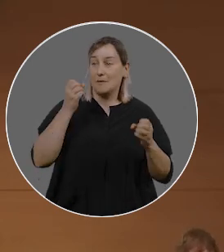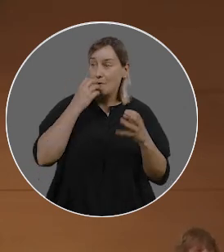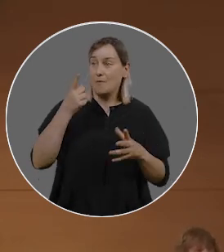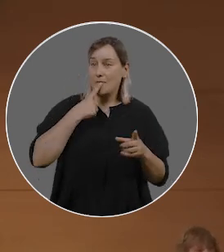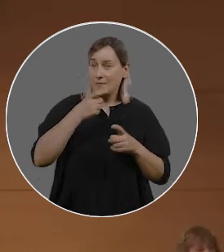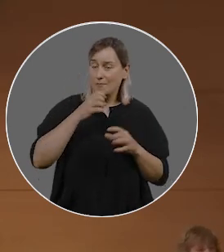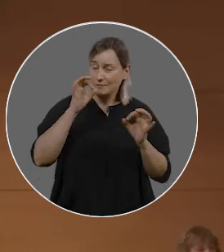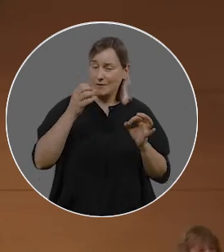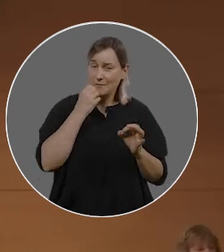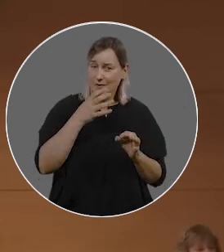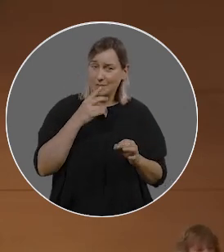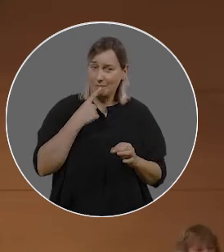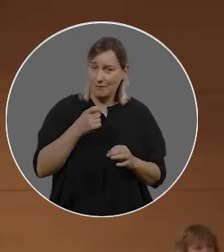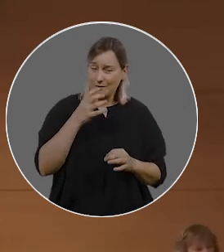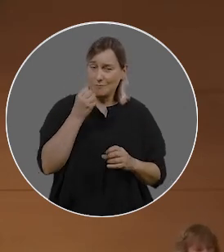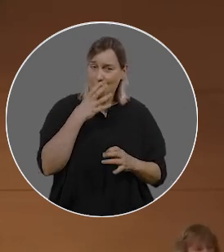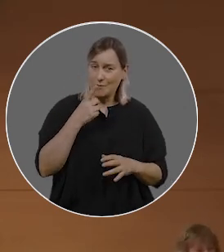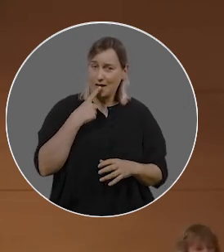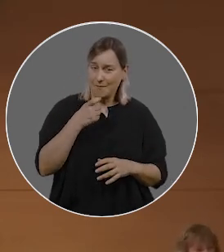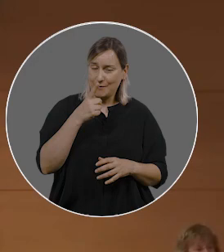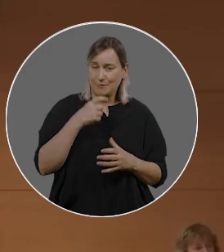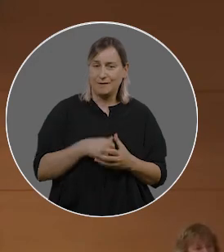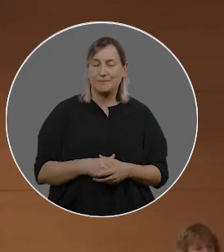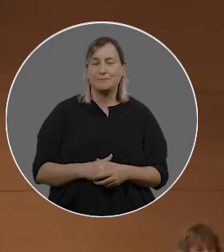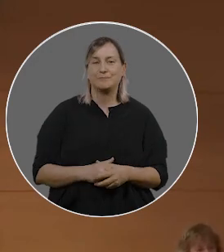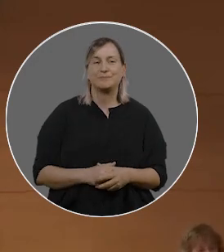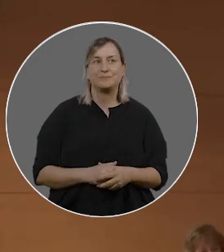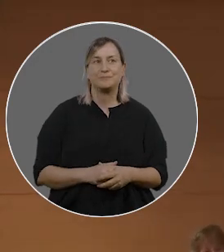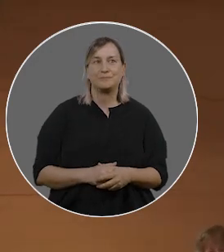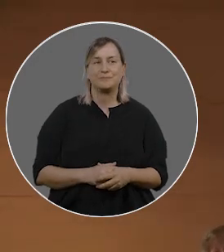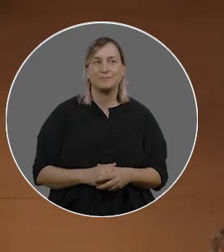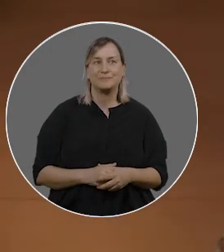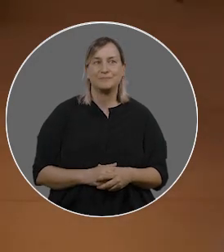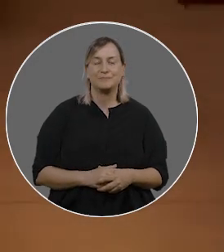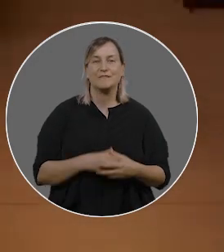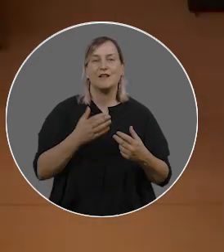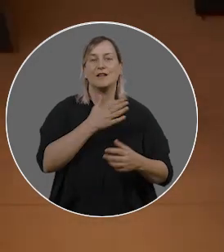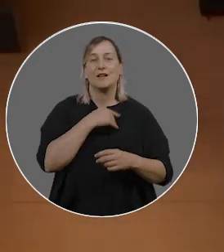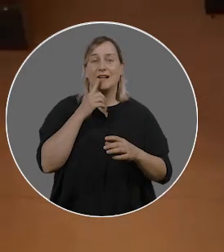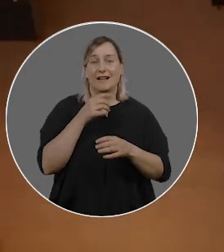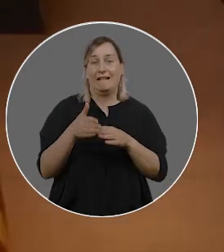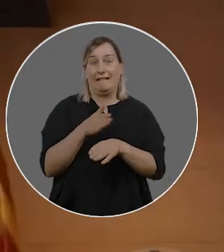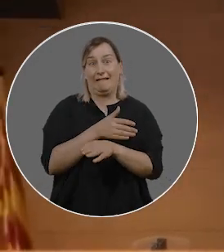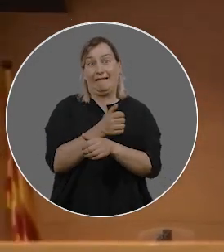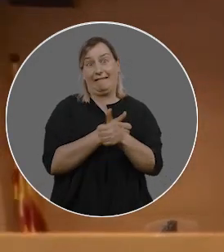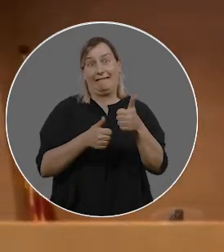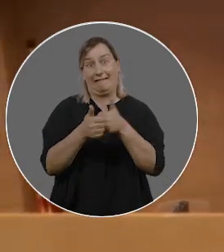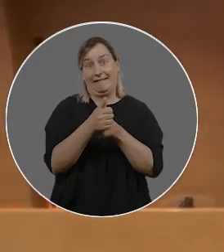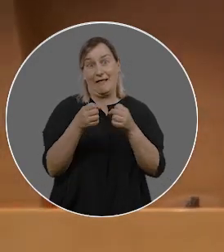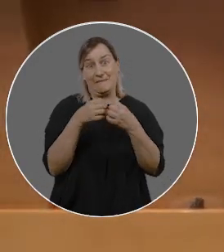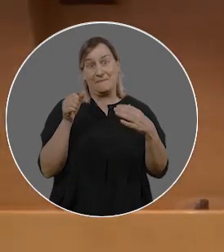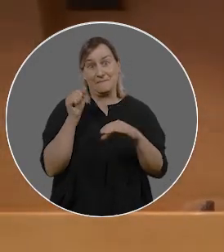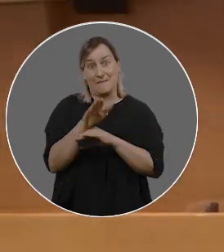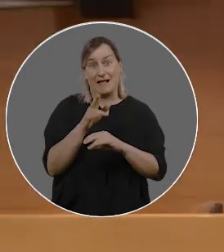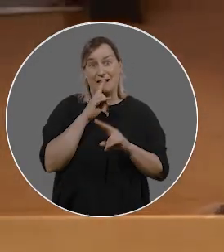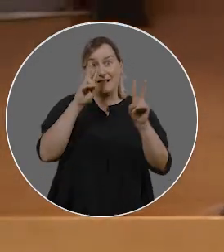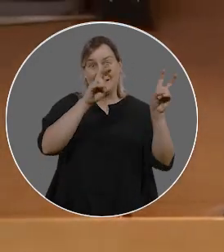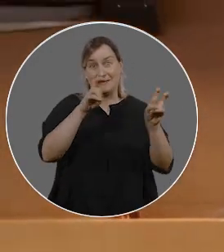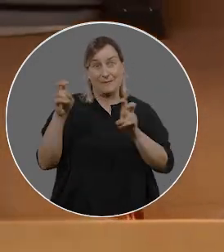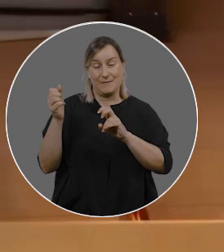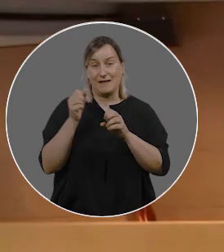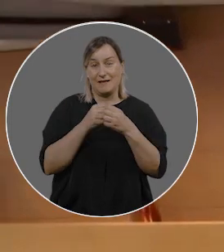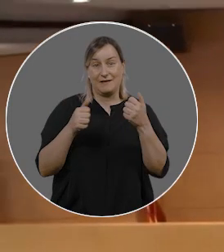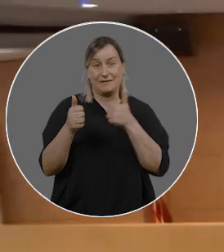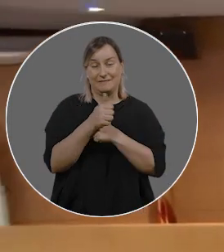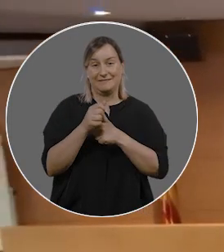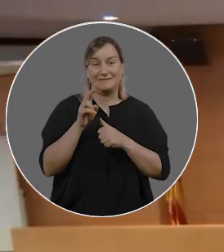però està molt bé la pregunta, eh? Està sí. Molt bé la pregunta. Sí. I una mica el que ja t'havia avançat en algun correu quan havia